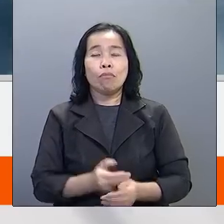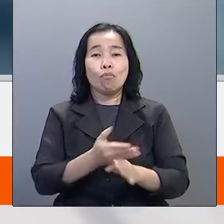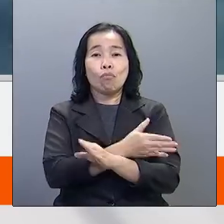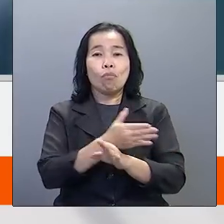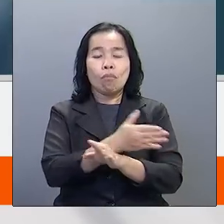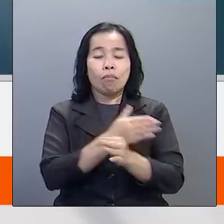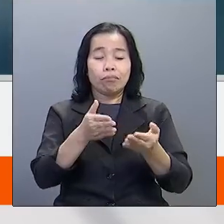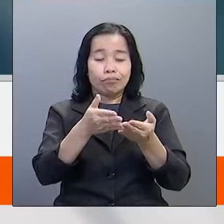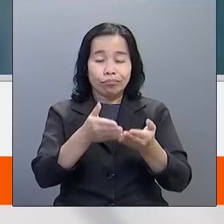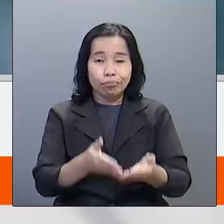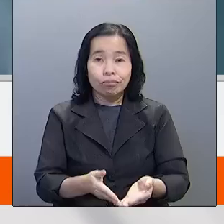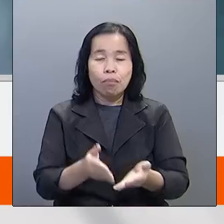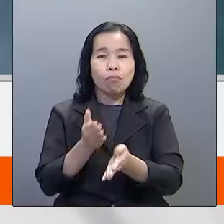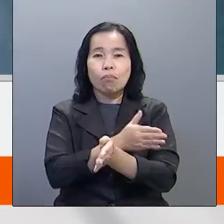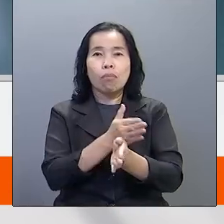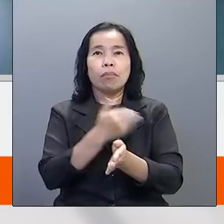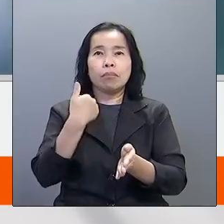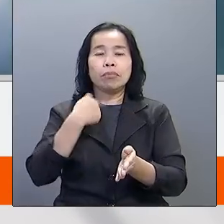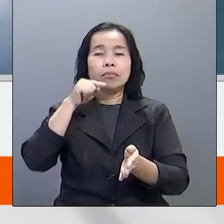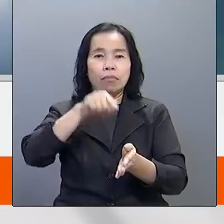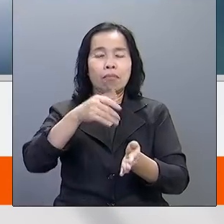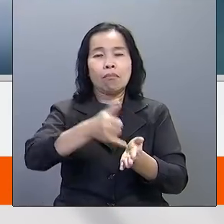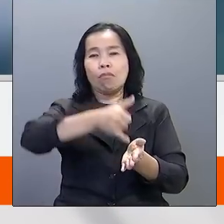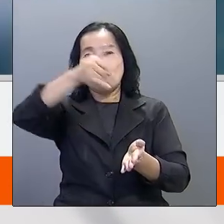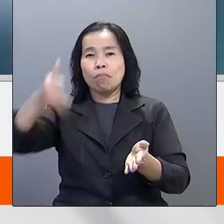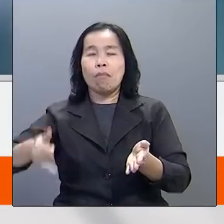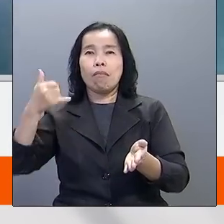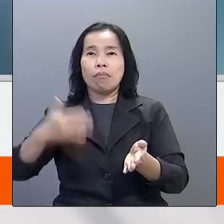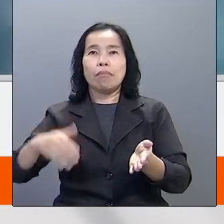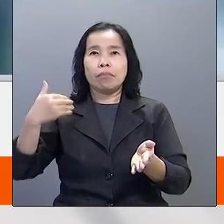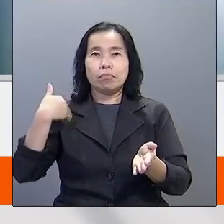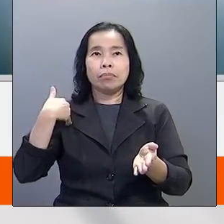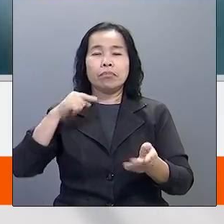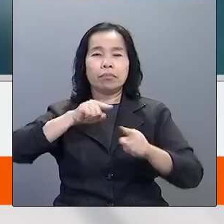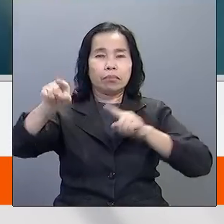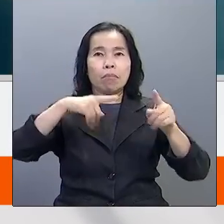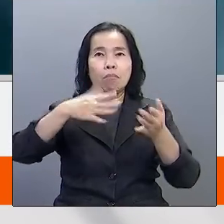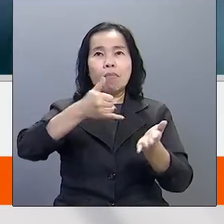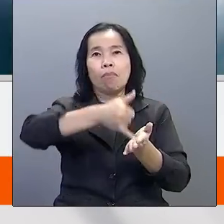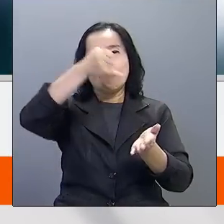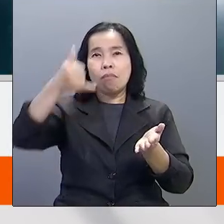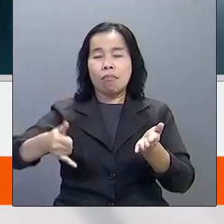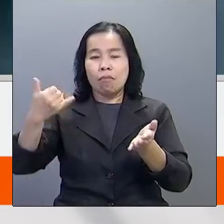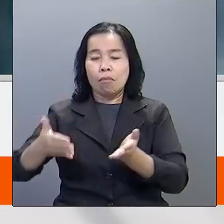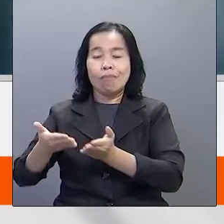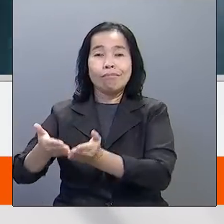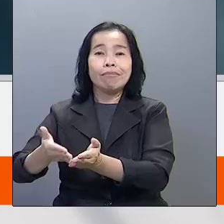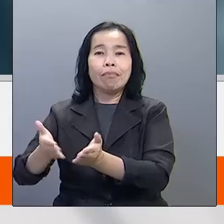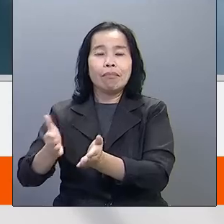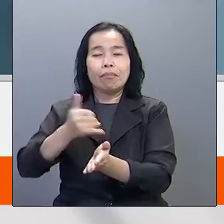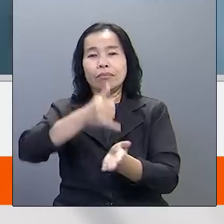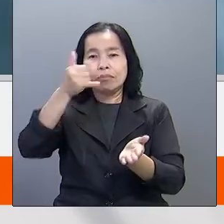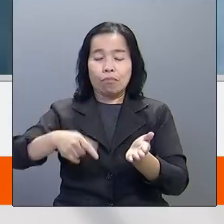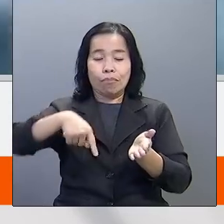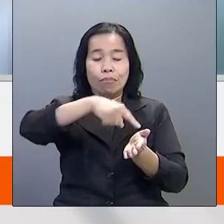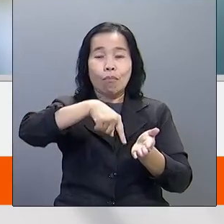างลงนะครับได้มีการสั่งการให้สละเรือใหญ่แต่เมื่อมีการสั่งการให้สละเรือใหญ่แล้วเนี่ยกำลังพลทุกนายนะครับจ